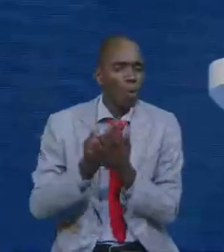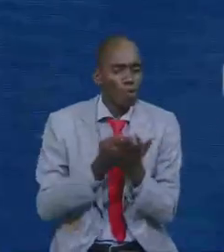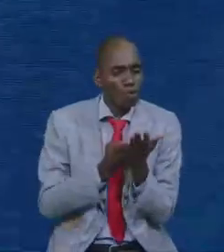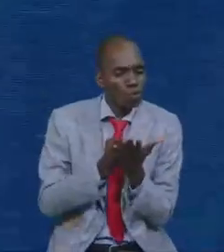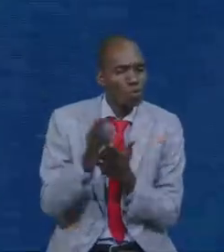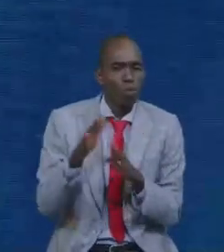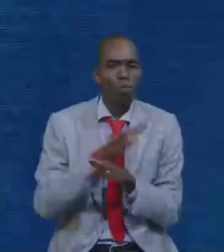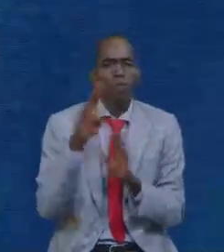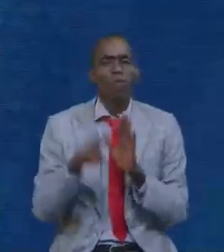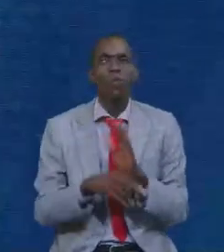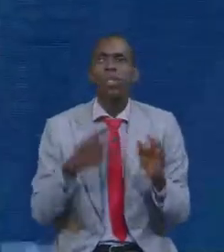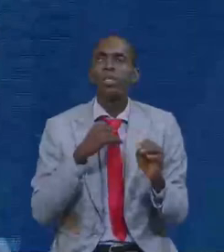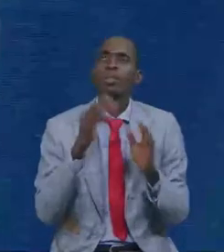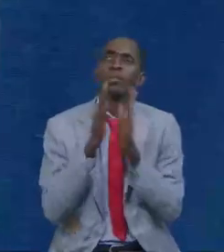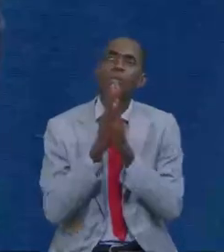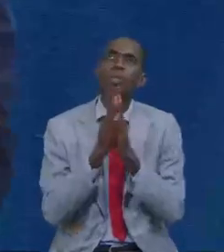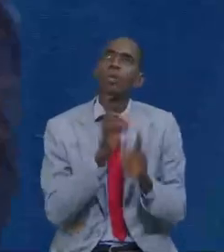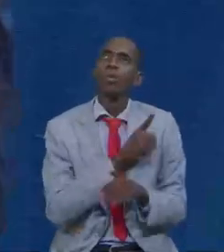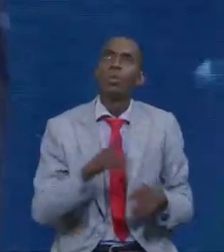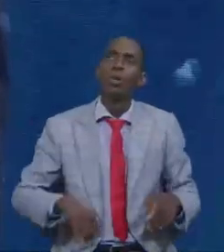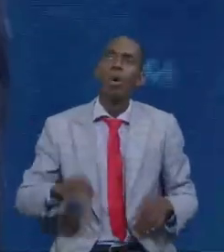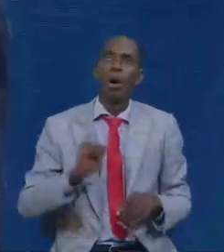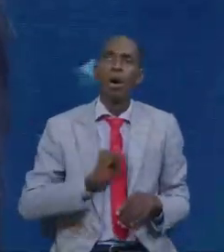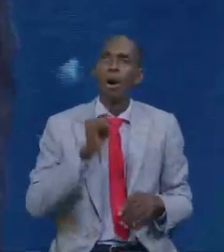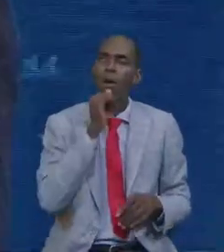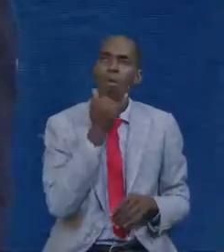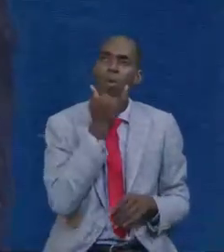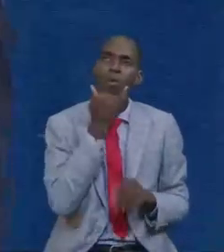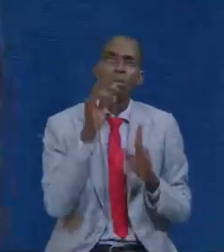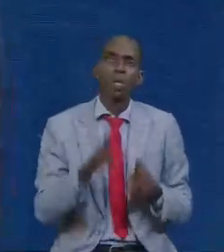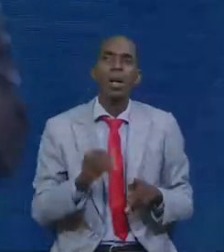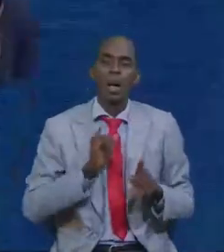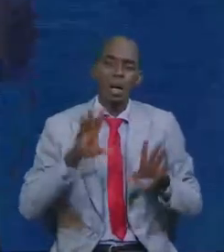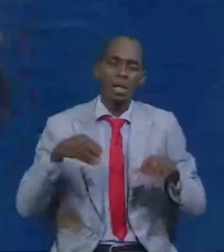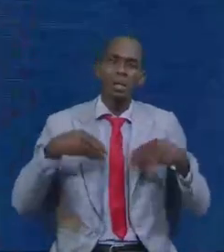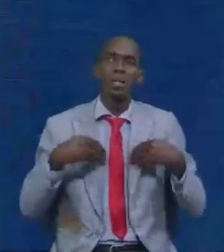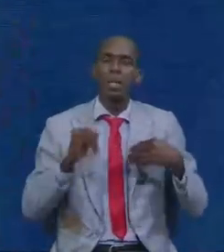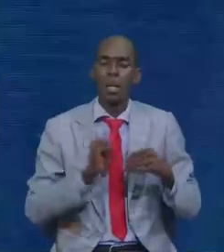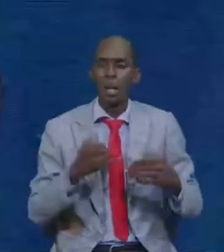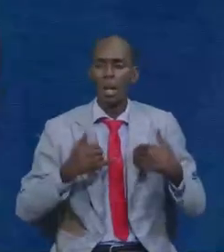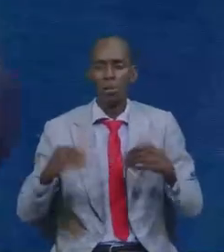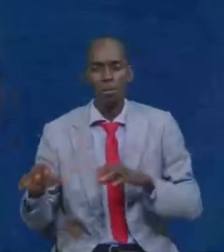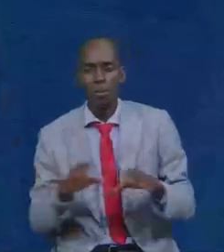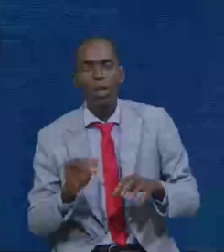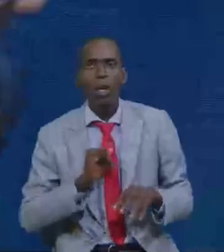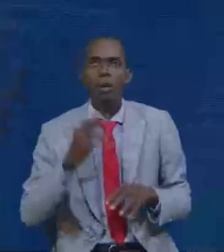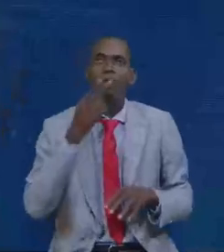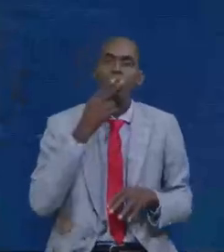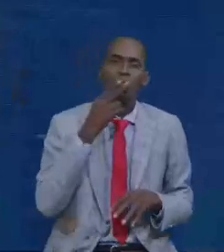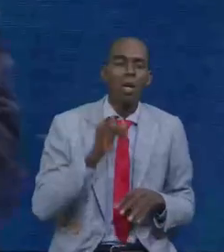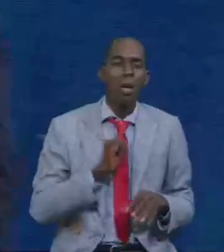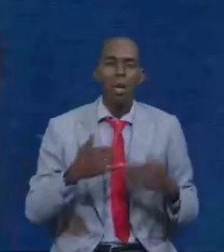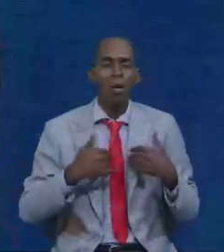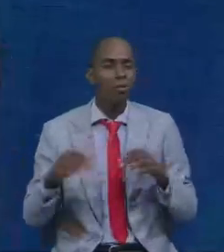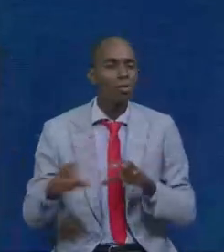je suis le coupable. J'ai dit, j'ai fait, j'ai bu, j'ai fumé, j'ai fait des choses que je ne